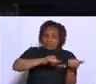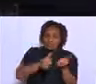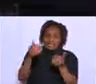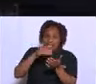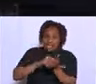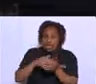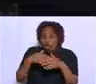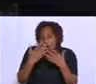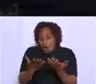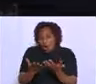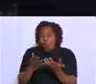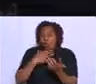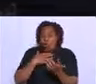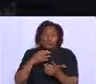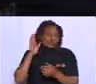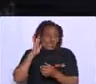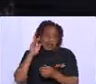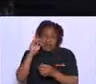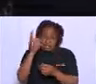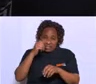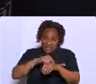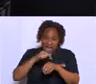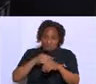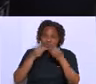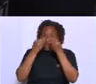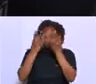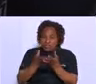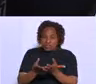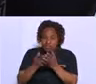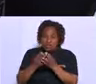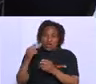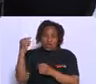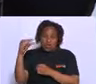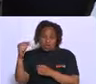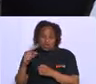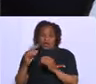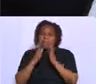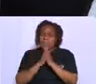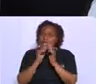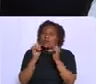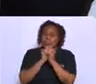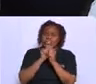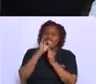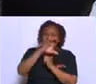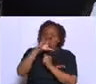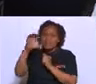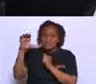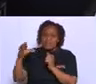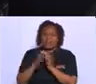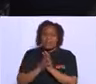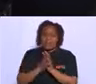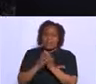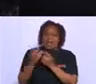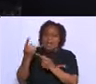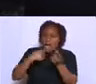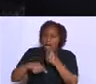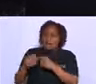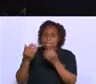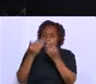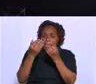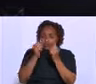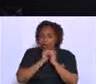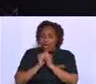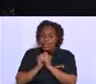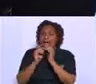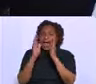wamesikia ujumbe huu, omba nao kule kwenye vituo. Omba nao kule kwenye vituo. Sogeeni mwe karibu nao, fanyeni maombi kwa ajili ya